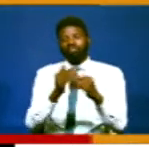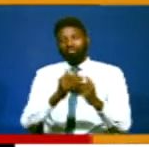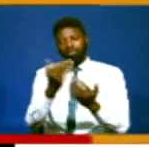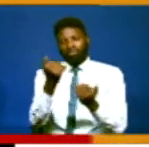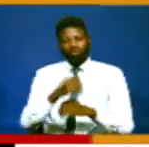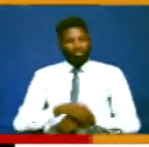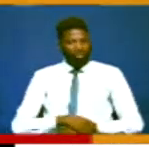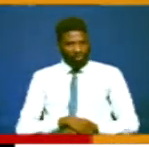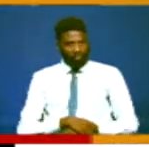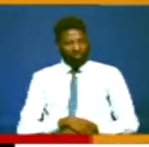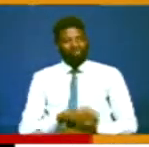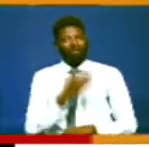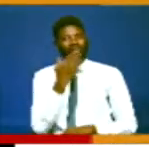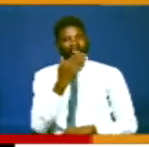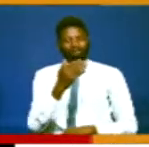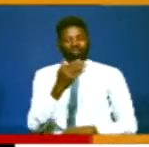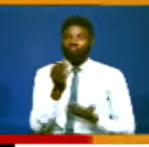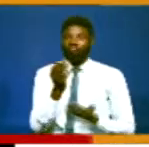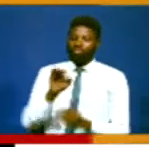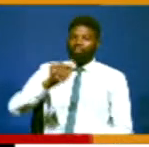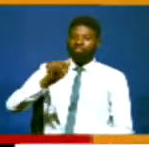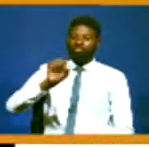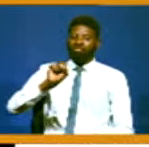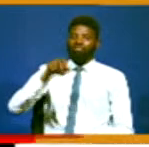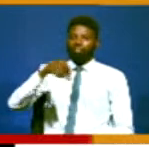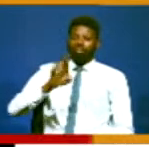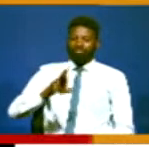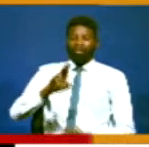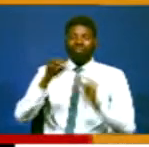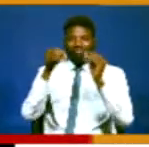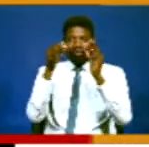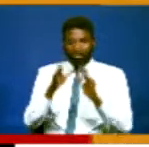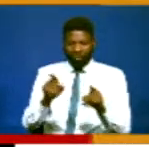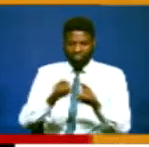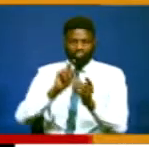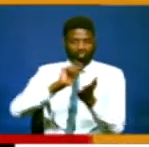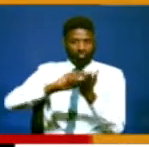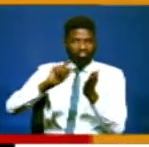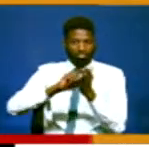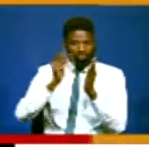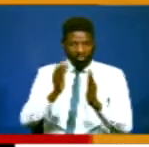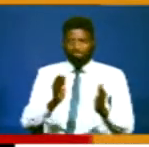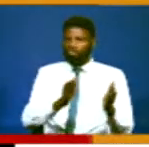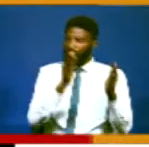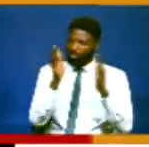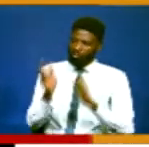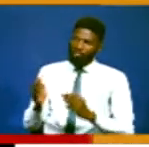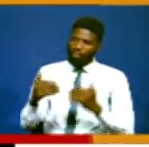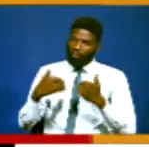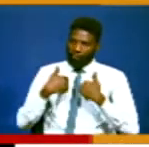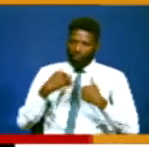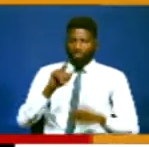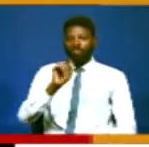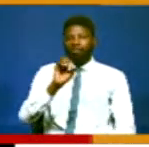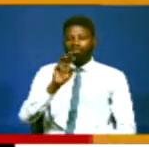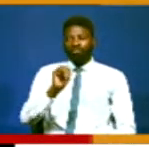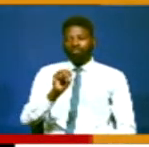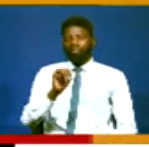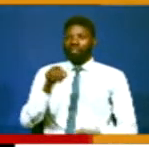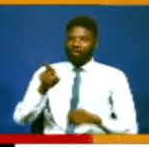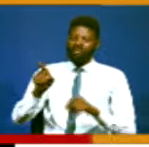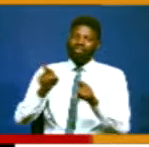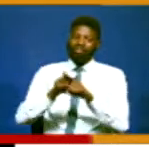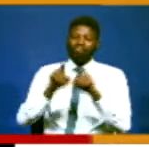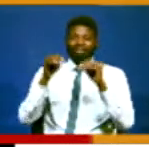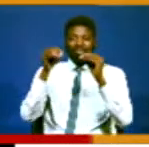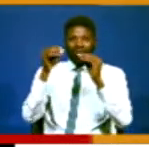Huyo alikuwa Jasper Ondimu ambaye ni na mwandishi. Mwenzangu pia kule ni Tom Nyambeka ambaye pia ni mwalimu mkuu